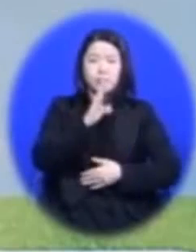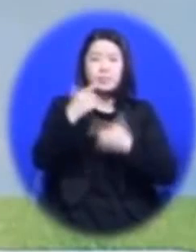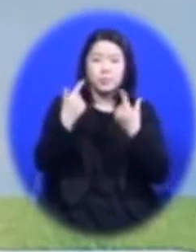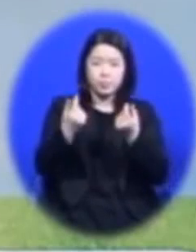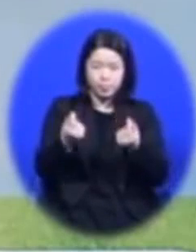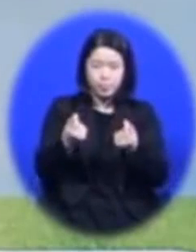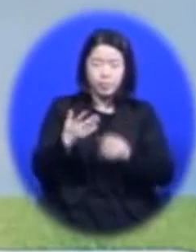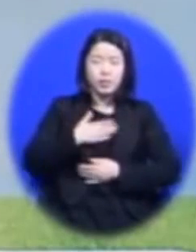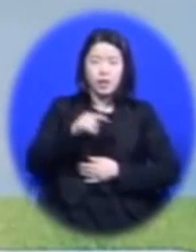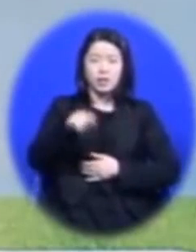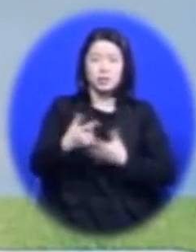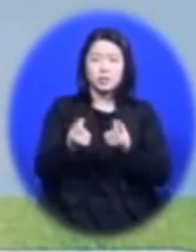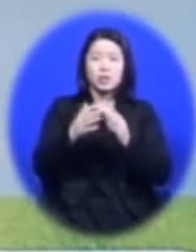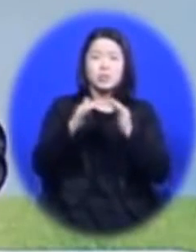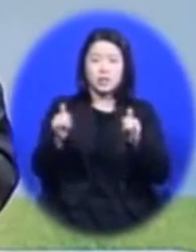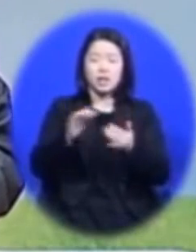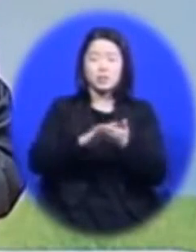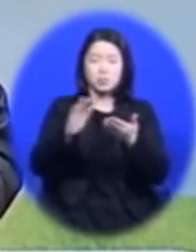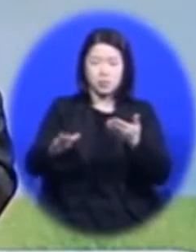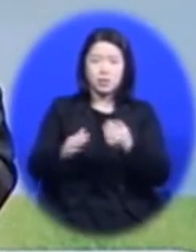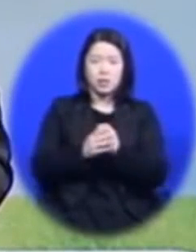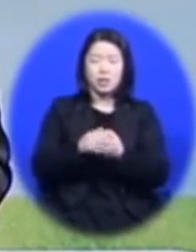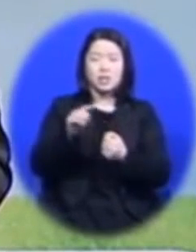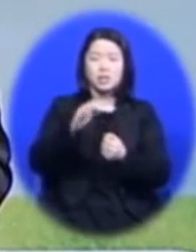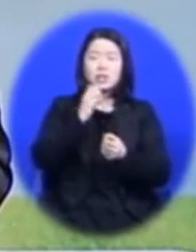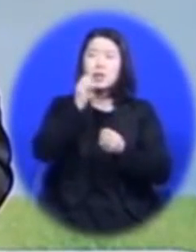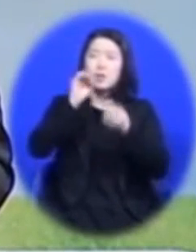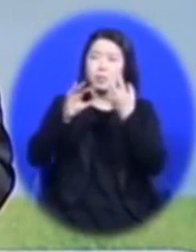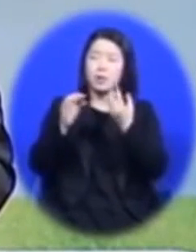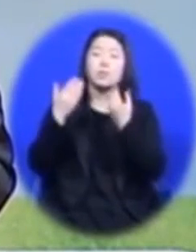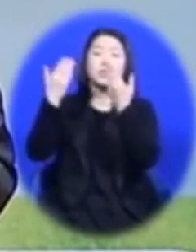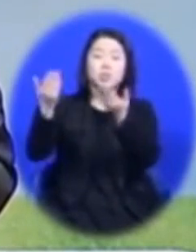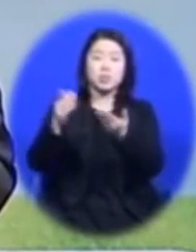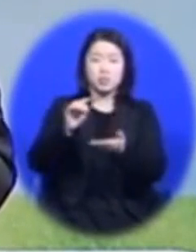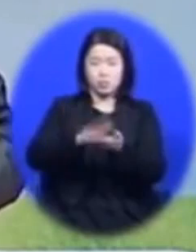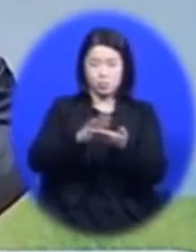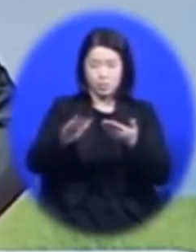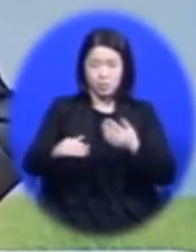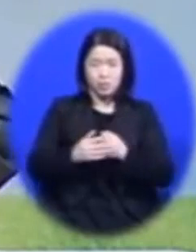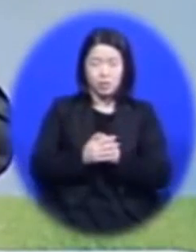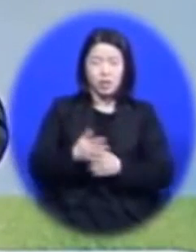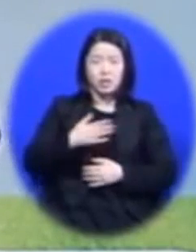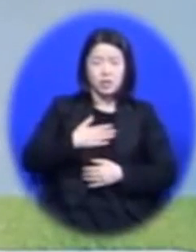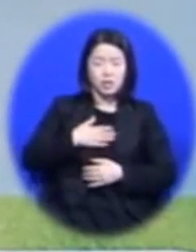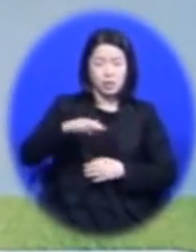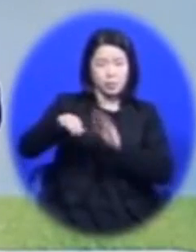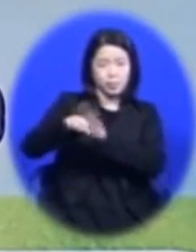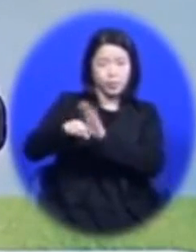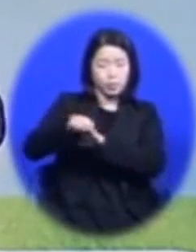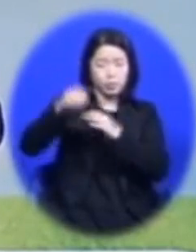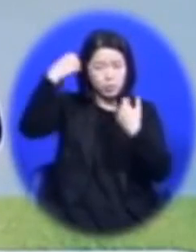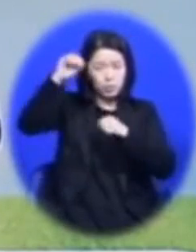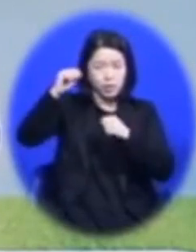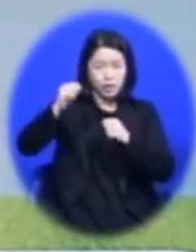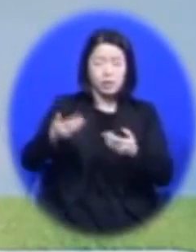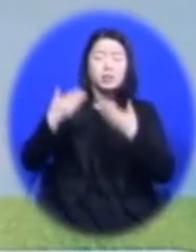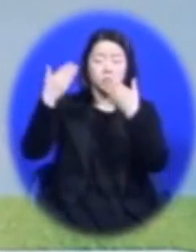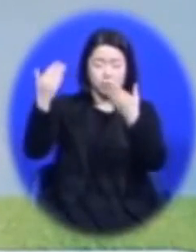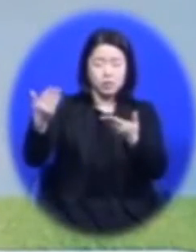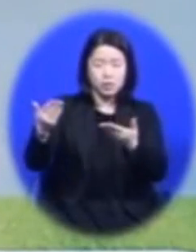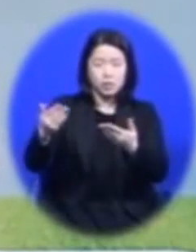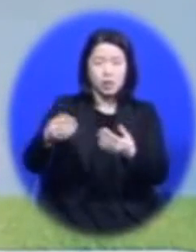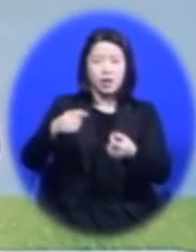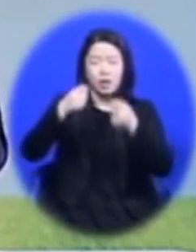제가 그런 사람이었다 그랬던 거더라고. 제가 오른쪽 다리를 하나님께 바치겠다고